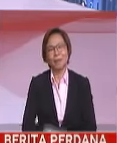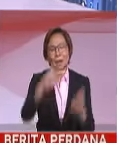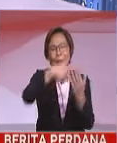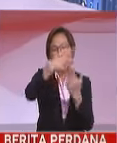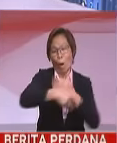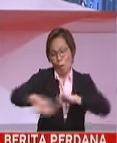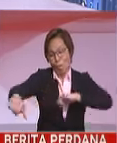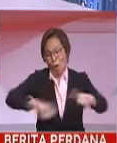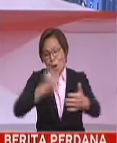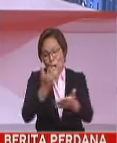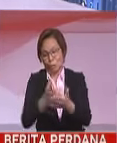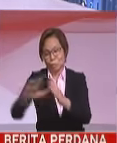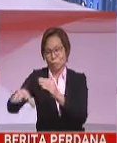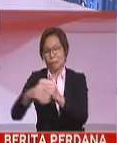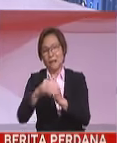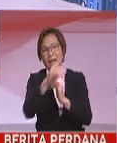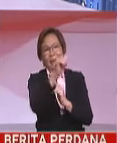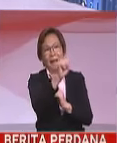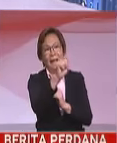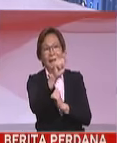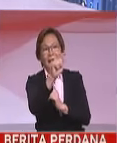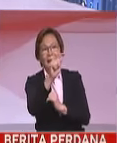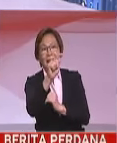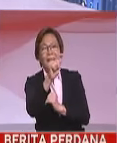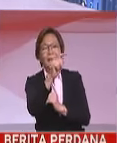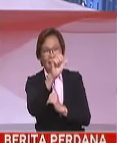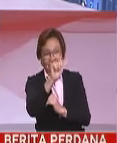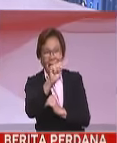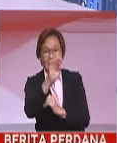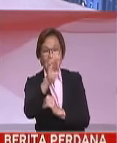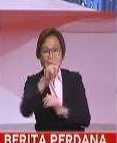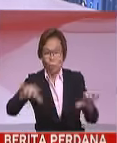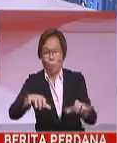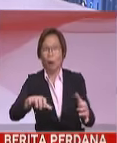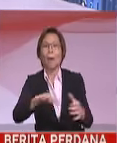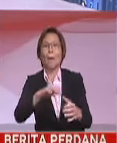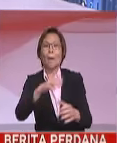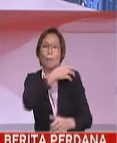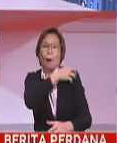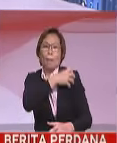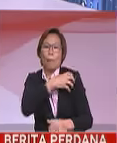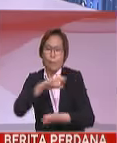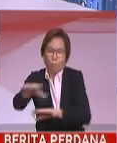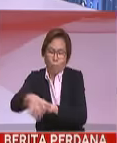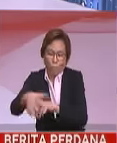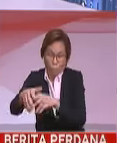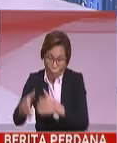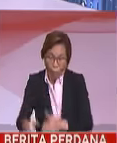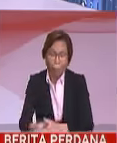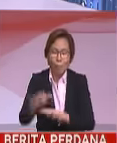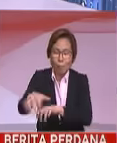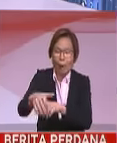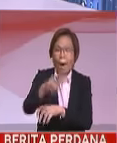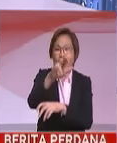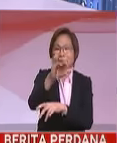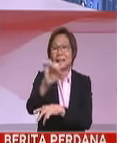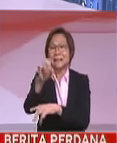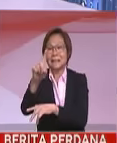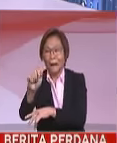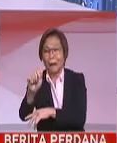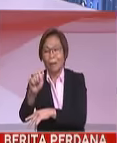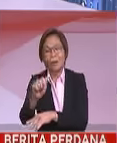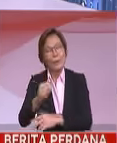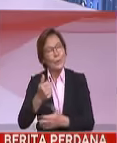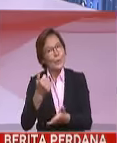Program Aktiviti Ekonomi Tambahan AET yang dilaksanakan oleh pihak berkuasa kemajuan Pekebun Kecil Perusahaan Getah atau RISDA